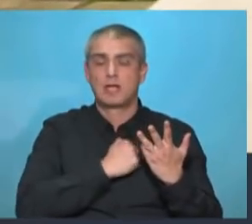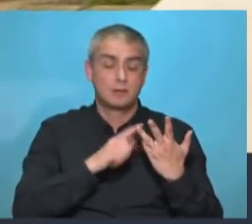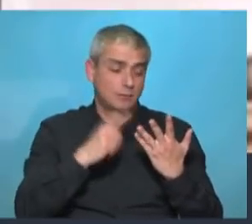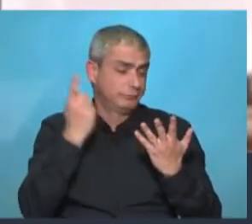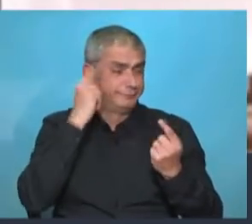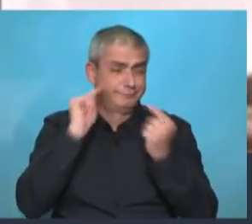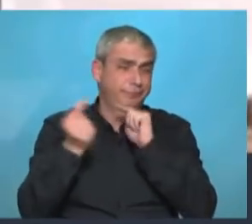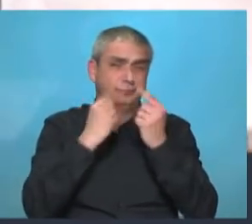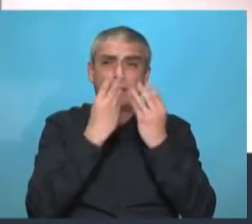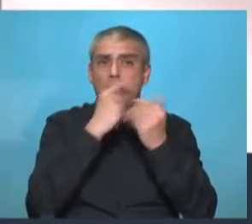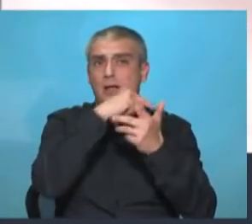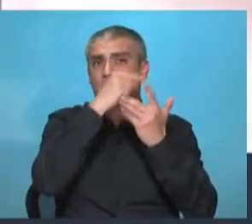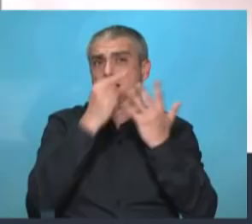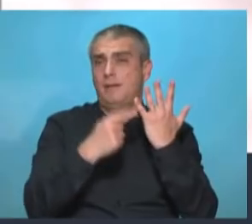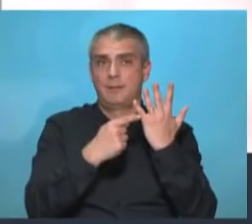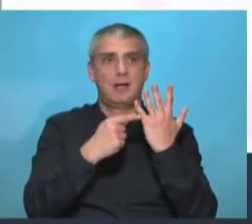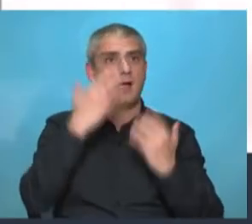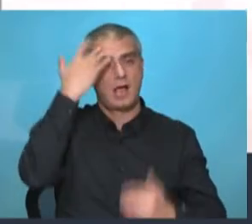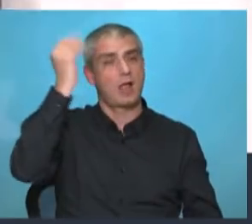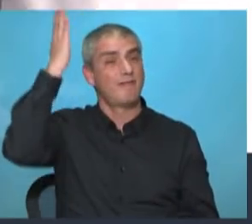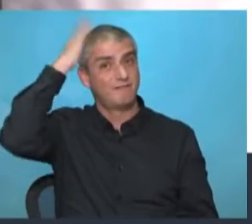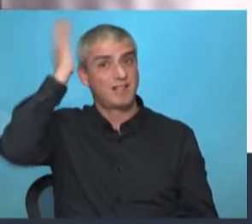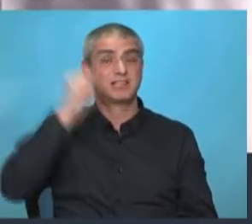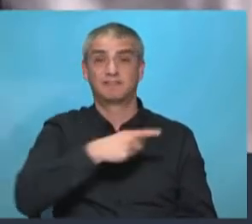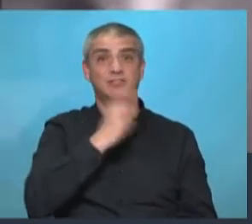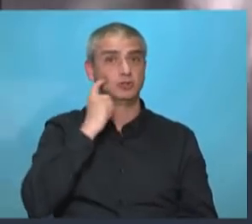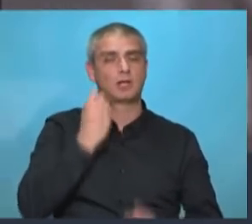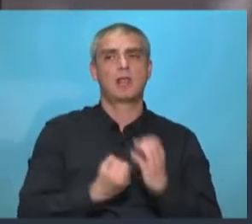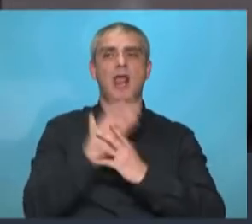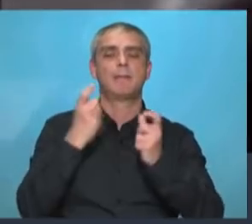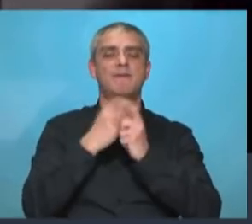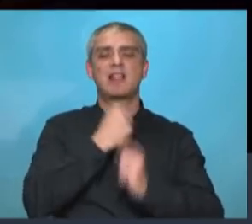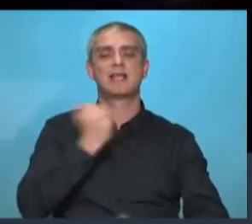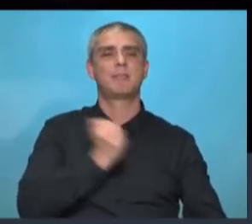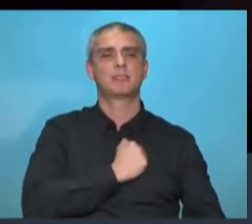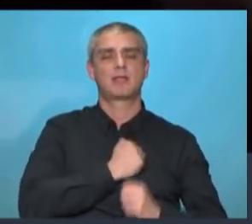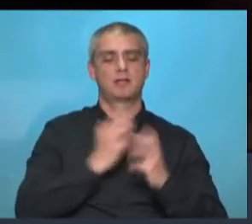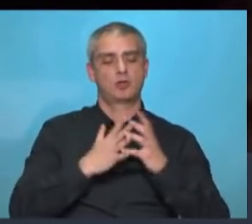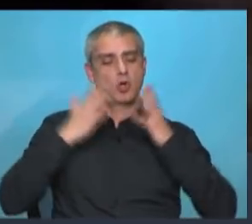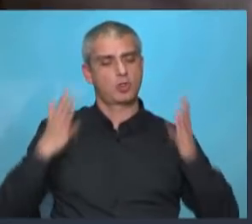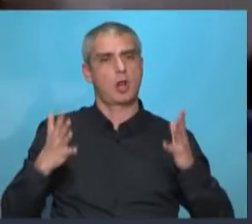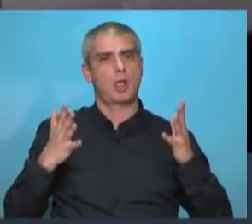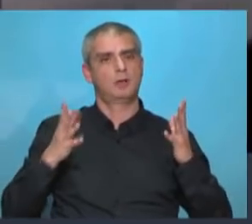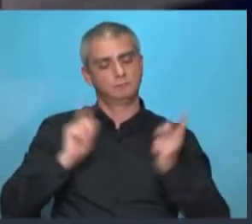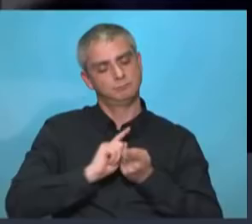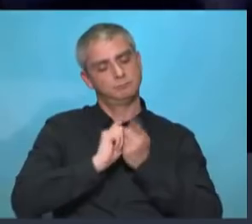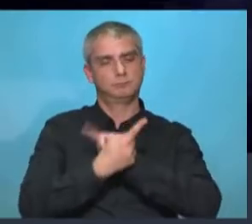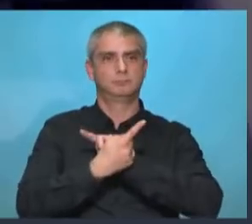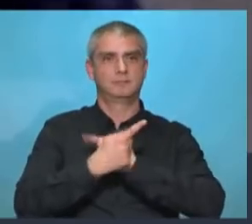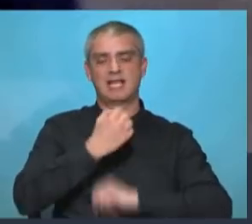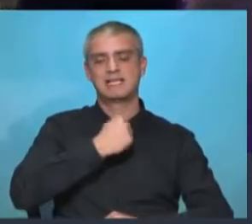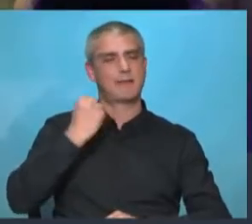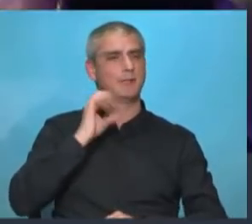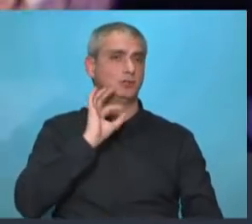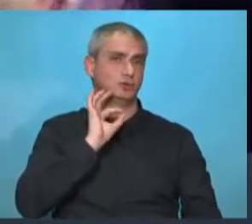בכל נושא. החלום של בנט ושקד היה להקים מפלגת ימין דתית גדולה, שתהיה חלופה ראויה לימין